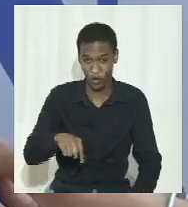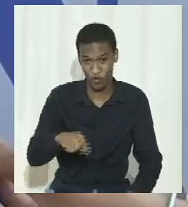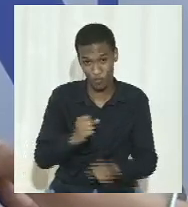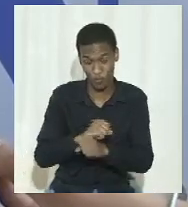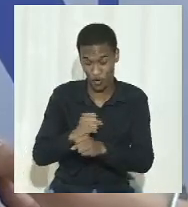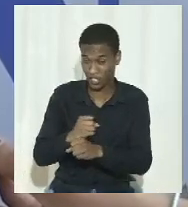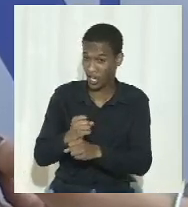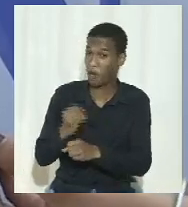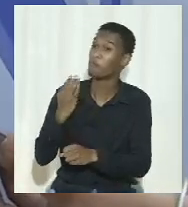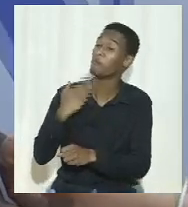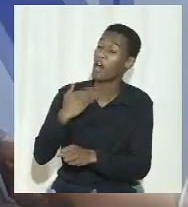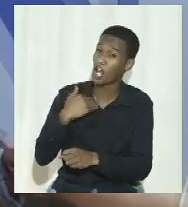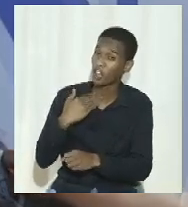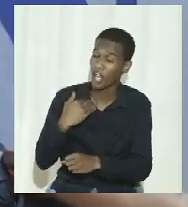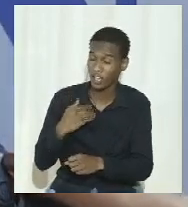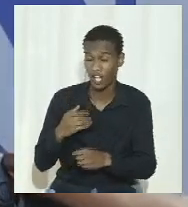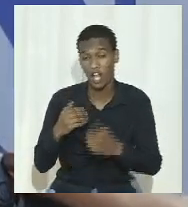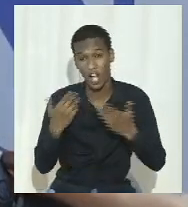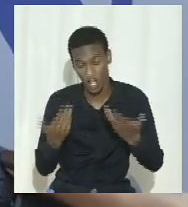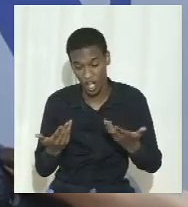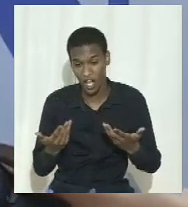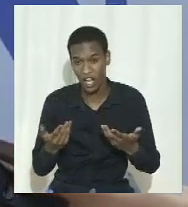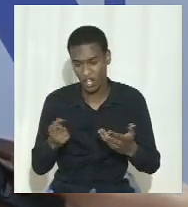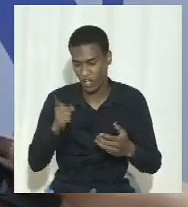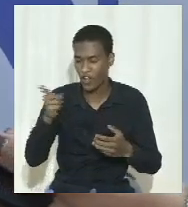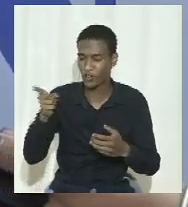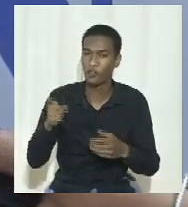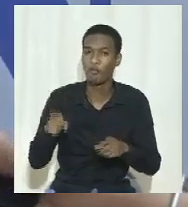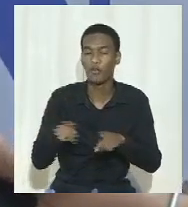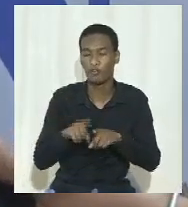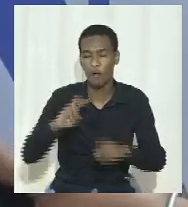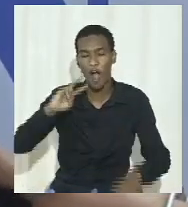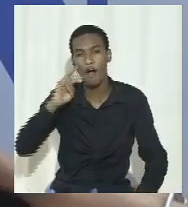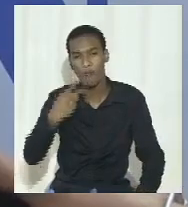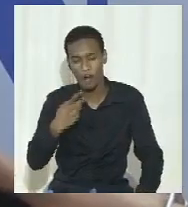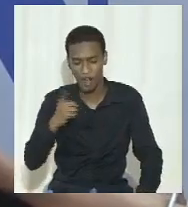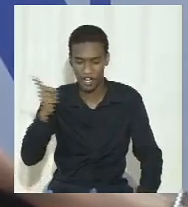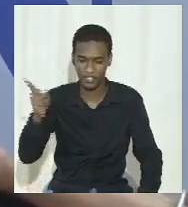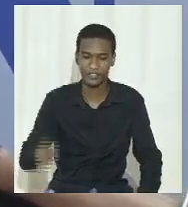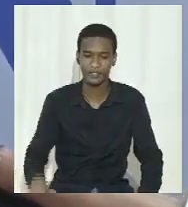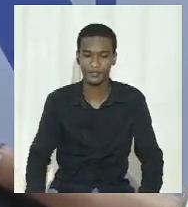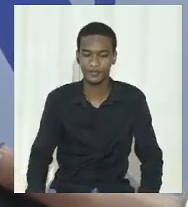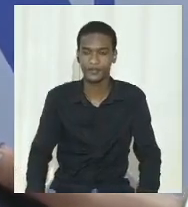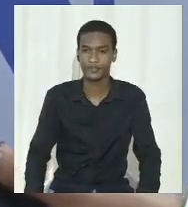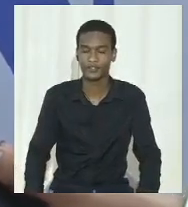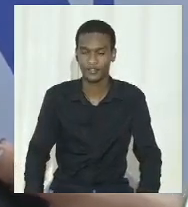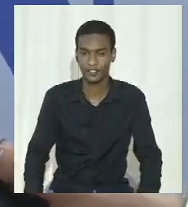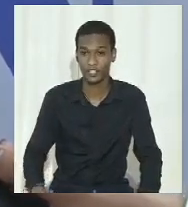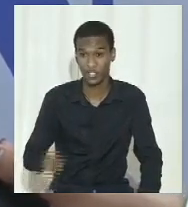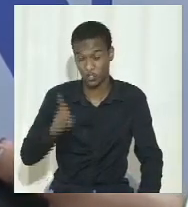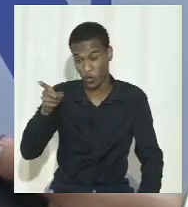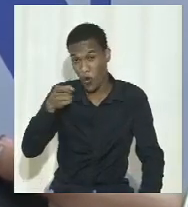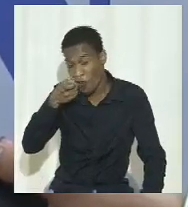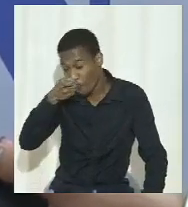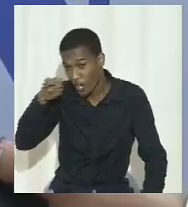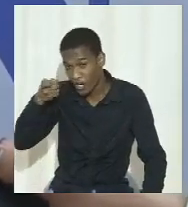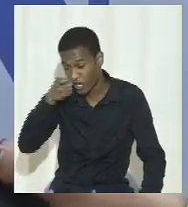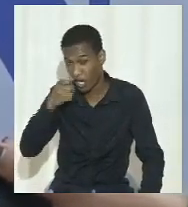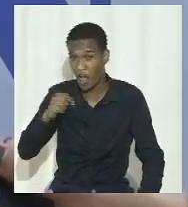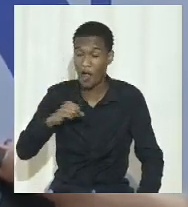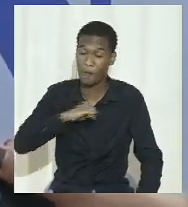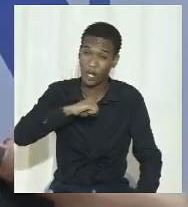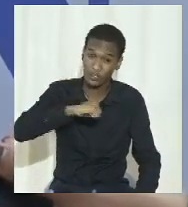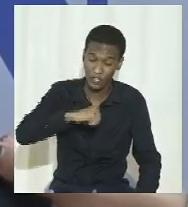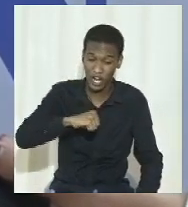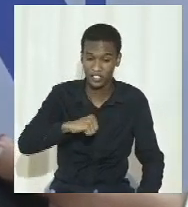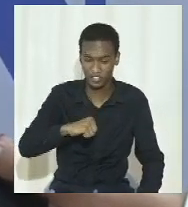ny filana eritreretin-dro. Ny filana ENAM manokana zao raha amin'nyity inspection du travail ity de